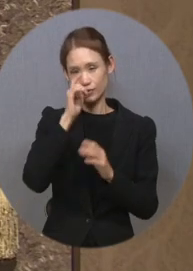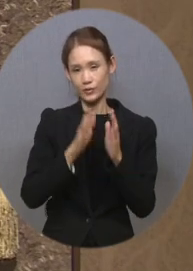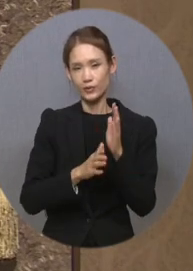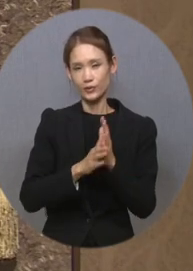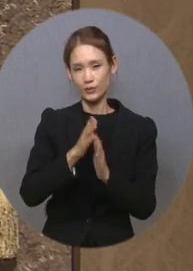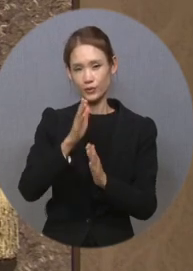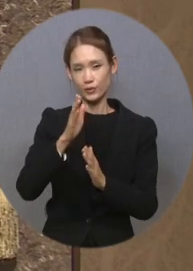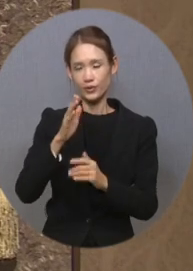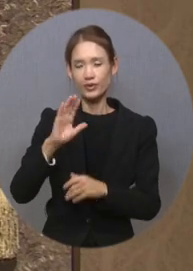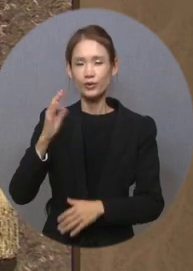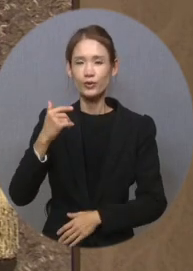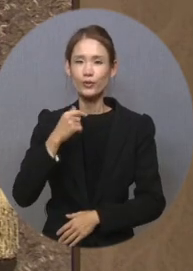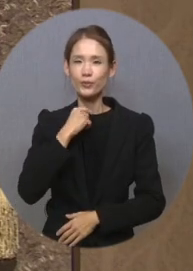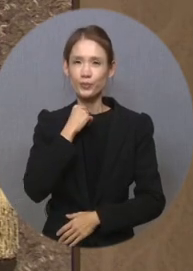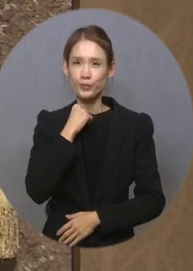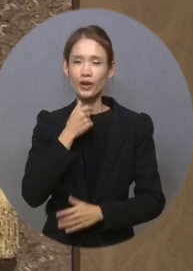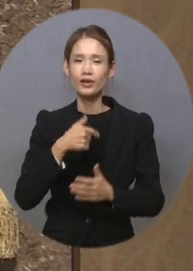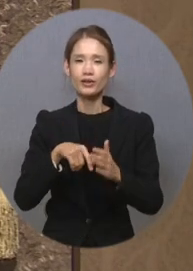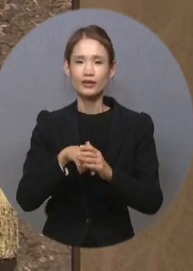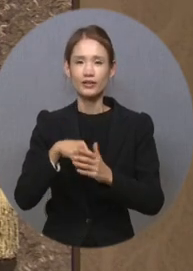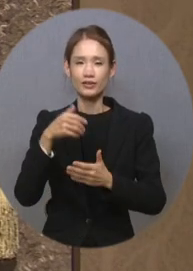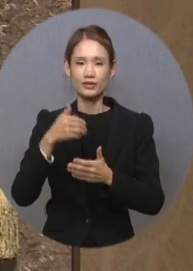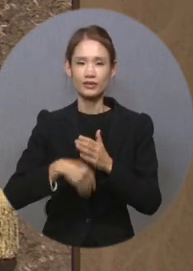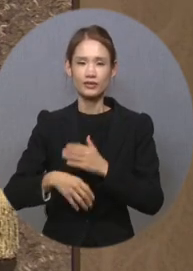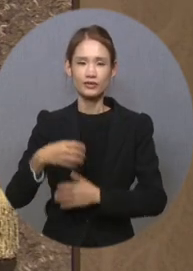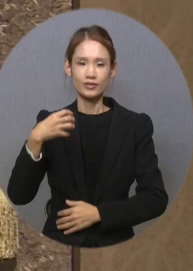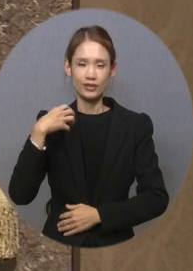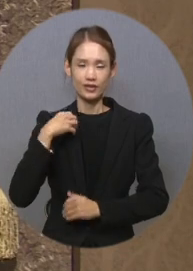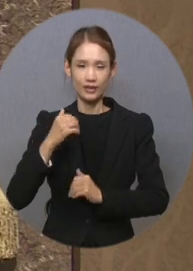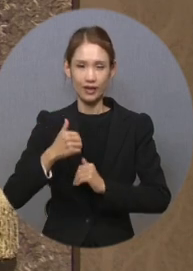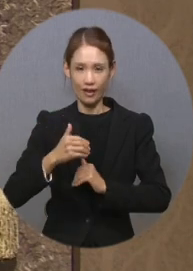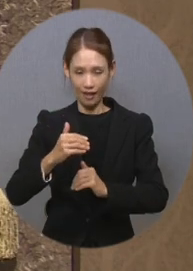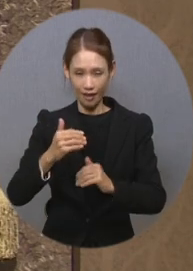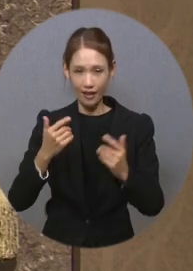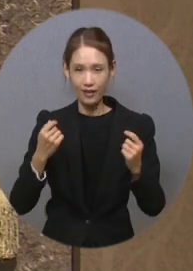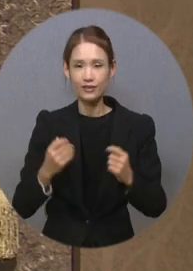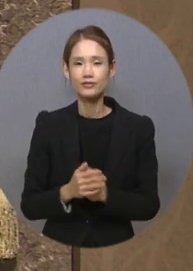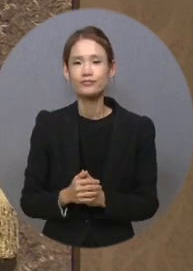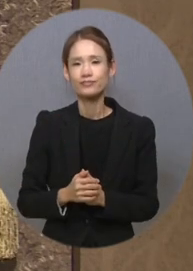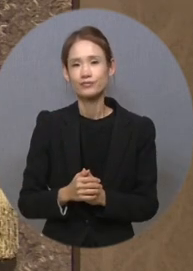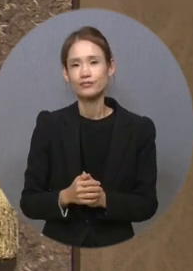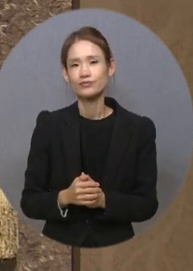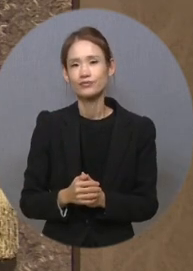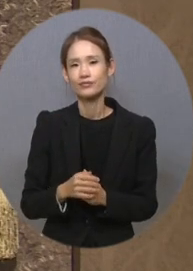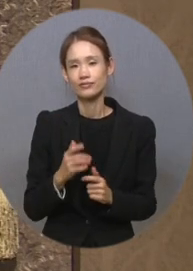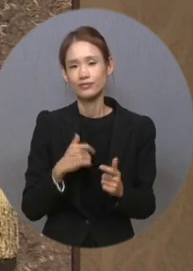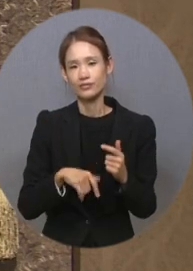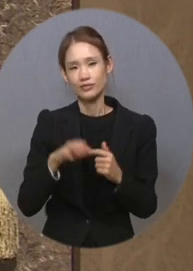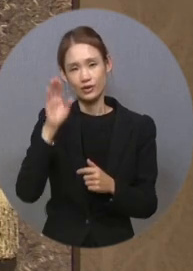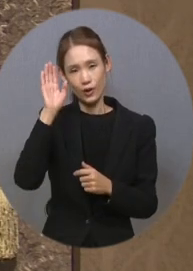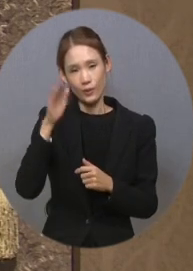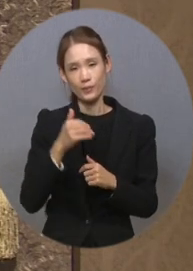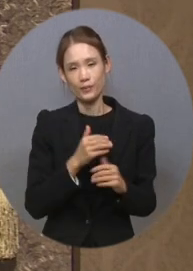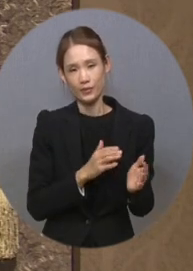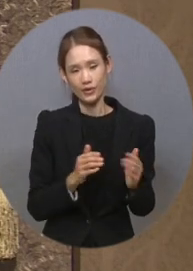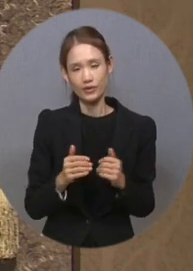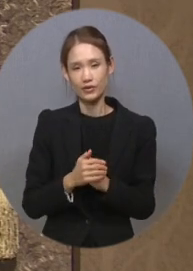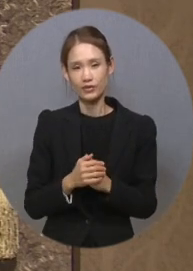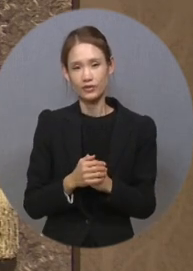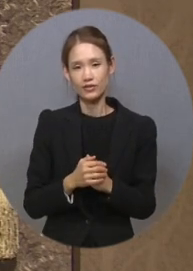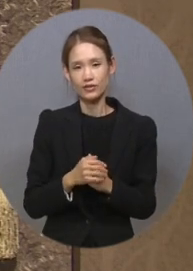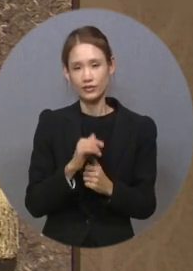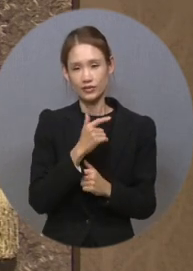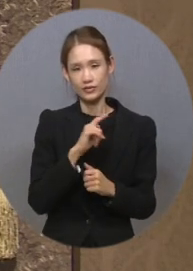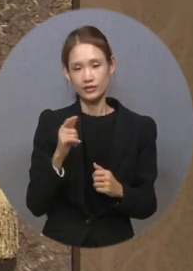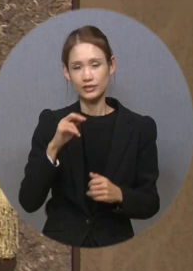그런 도시가 될 수 있도록 네. 남은 과제들 해가야 될 것 같습니다. 그 밖에도 이제 미래도 대비를 해야 되니까